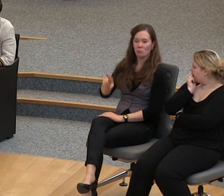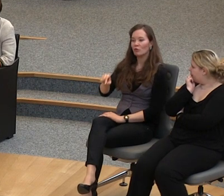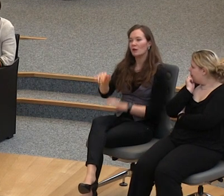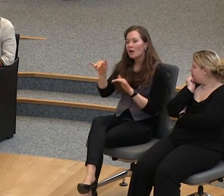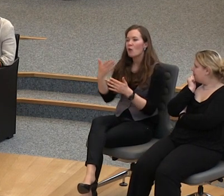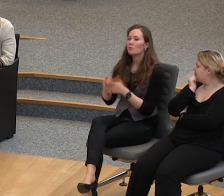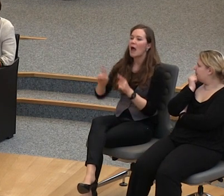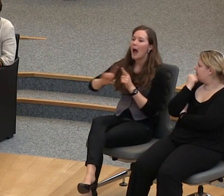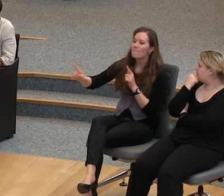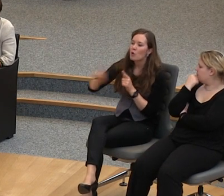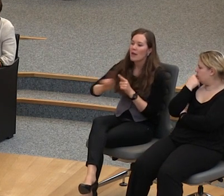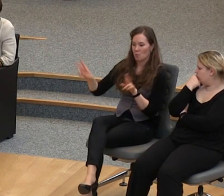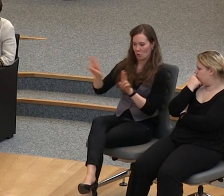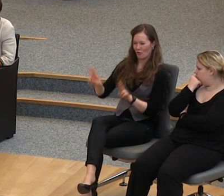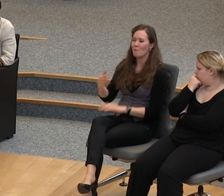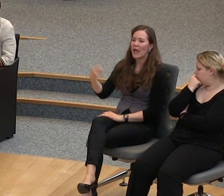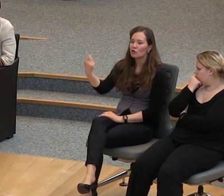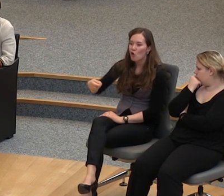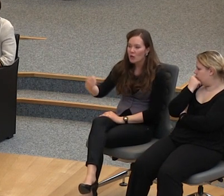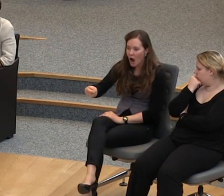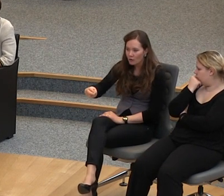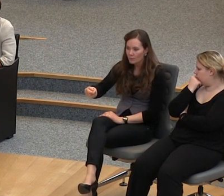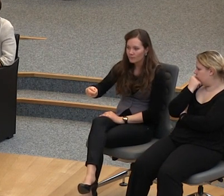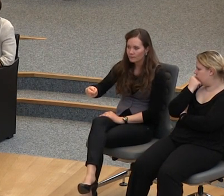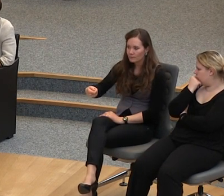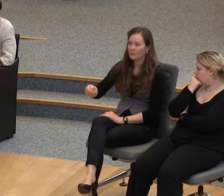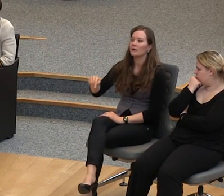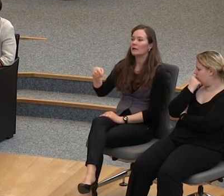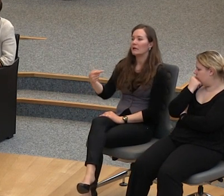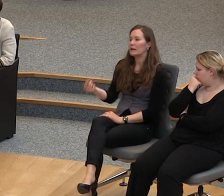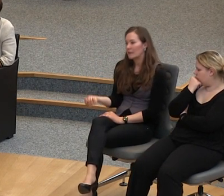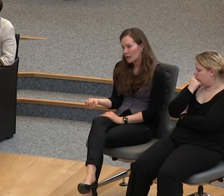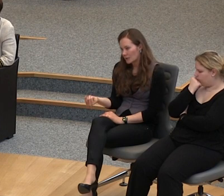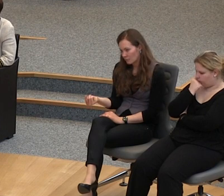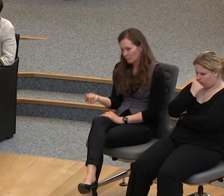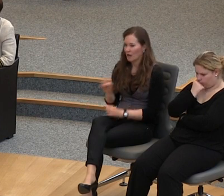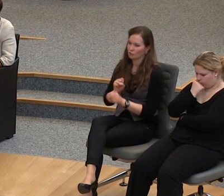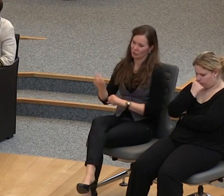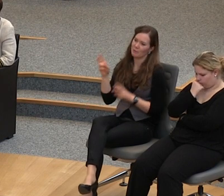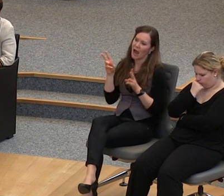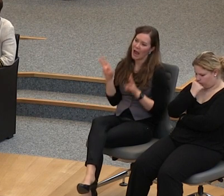eine ambulante Betreuung teurer ist, dann ist das Recht, unabhängig von